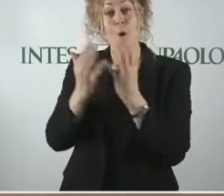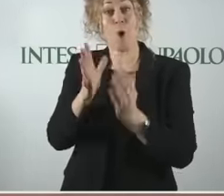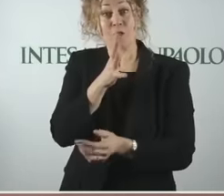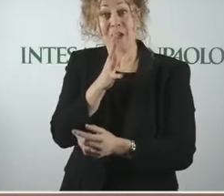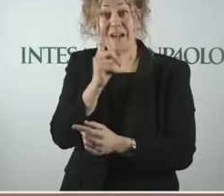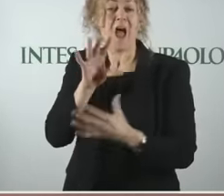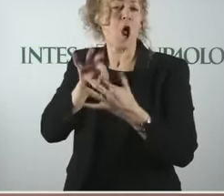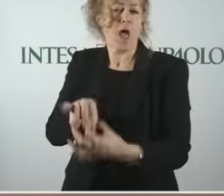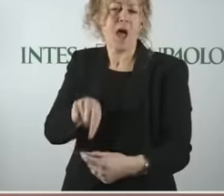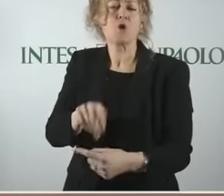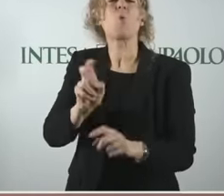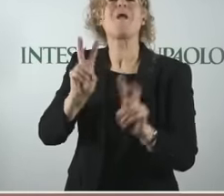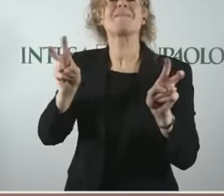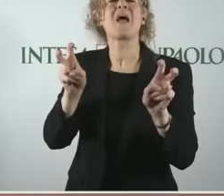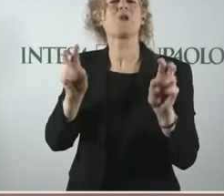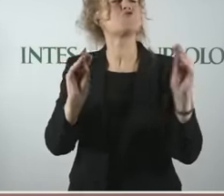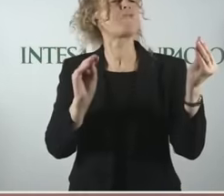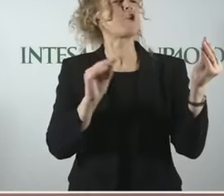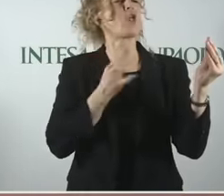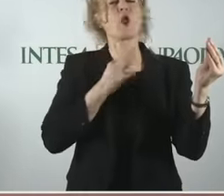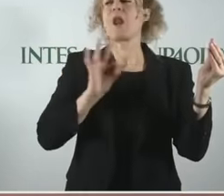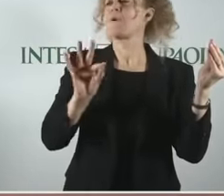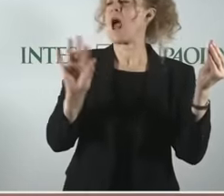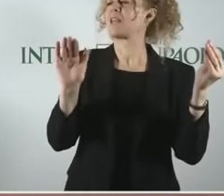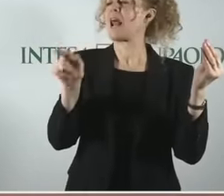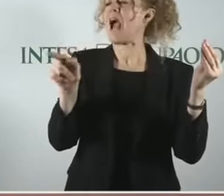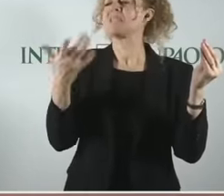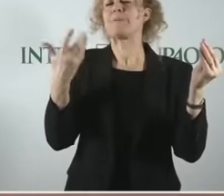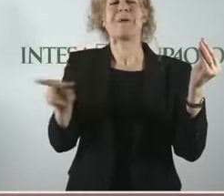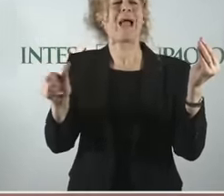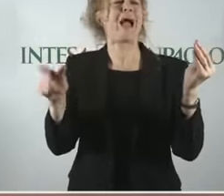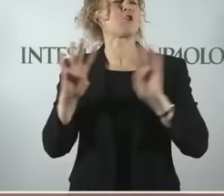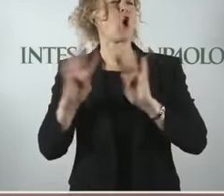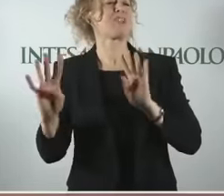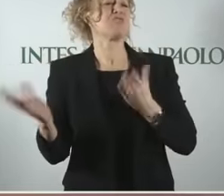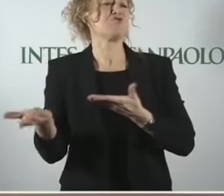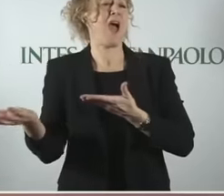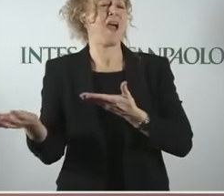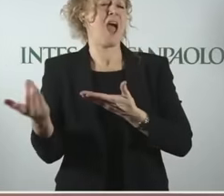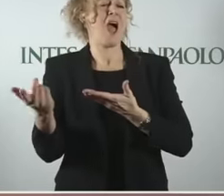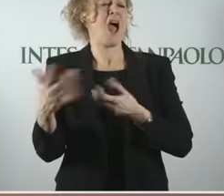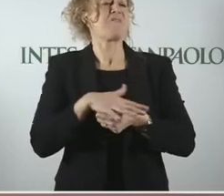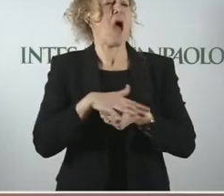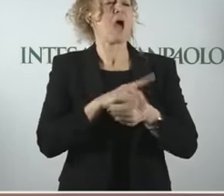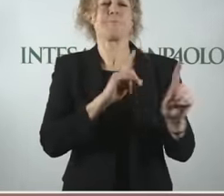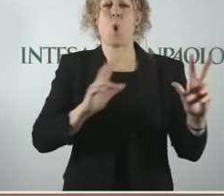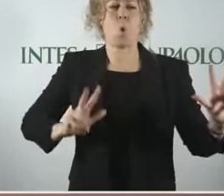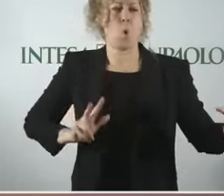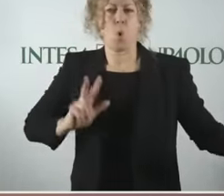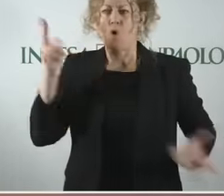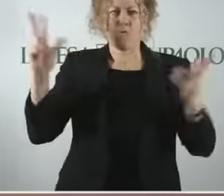Qual è il tema il giovanotto si è innamorato di una ragazza Peccato che lei è una cortigiana e quindi in famiglia fuoco e